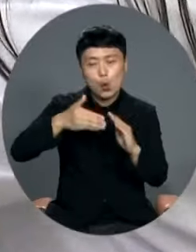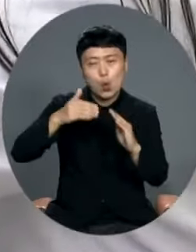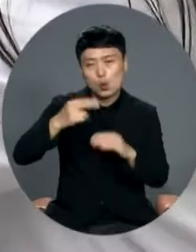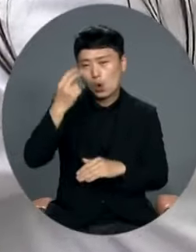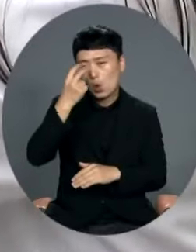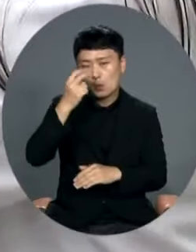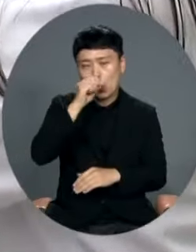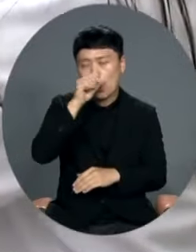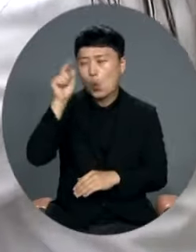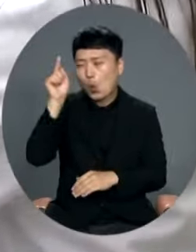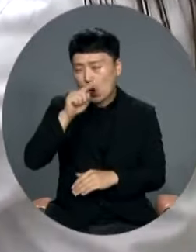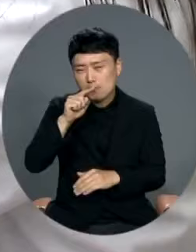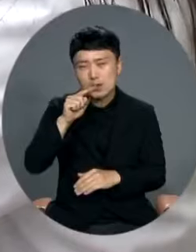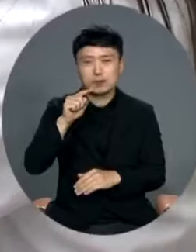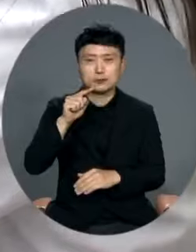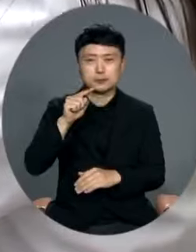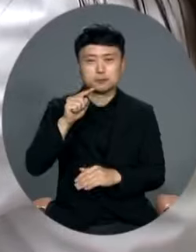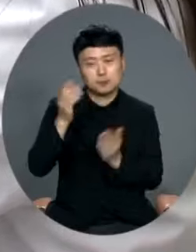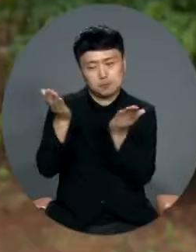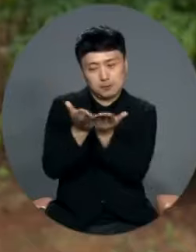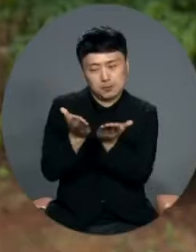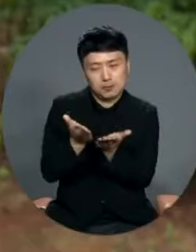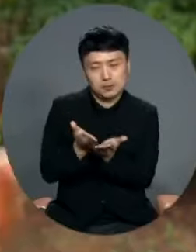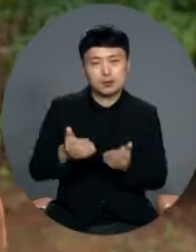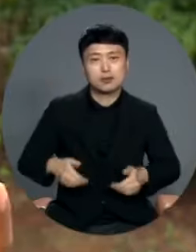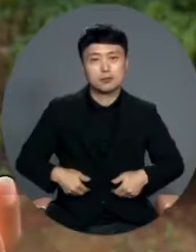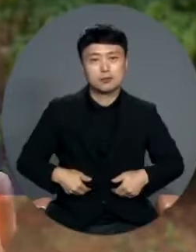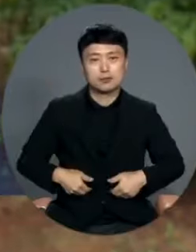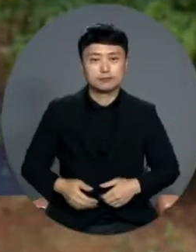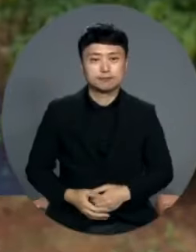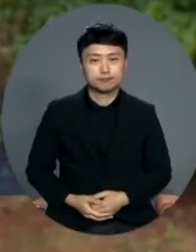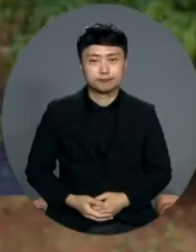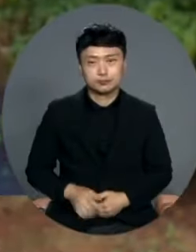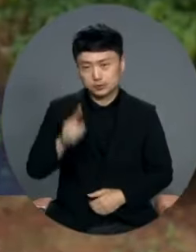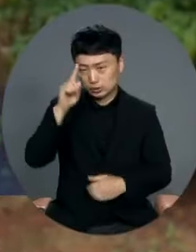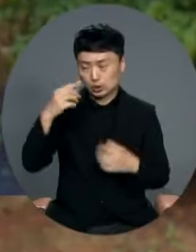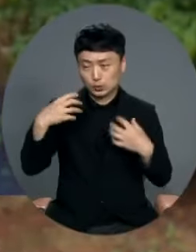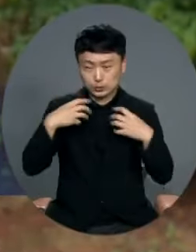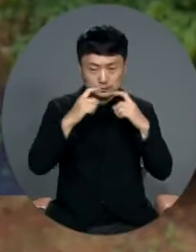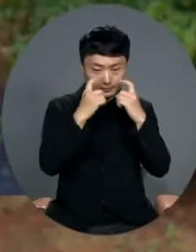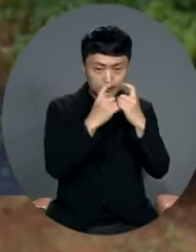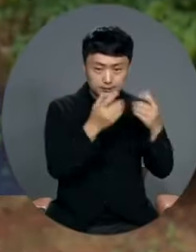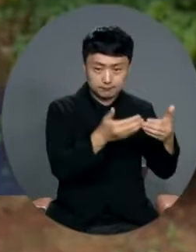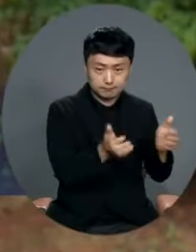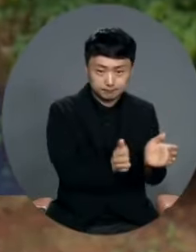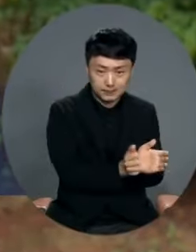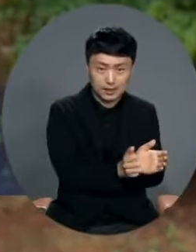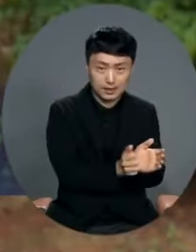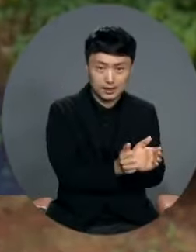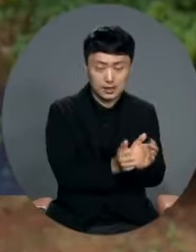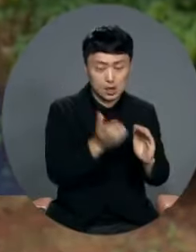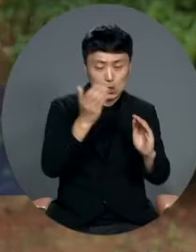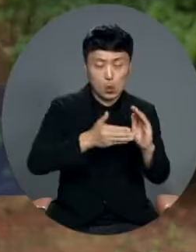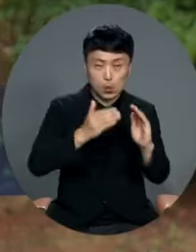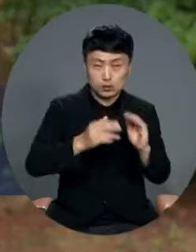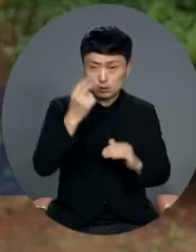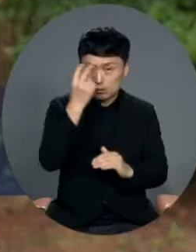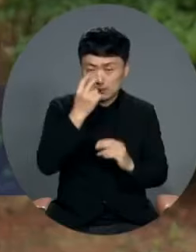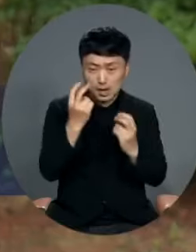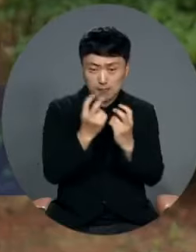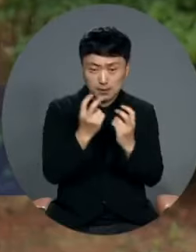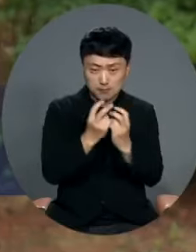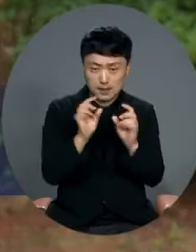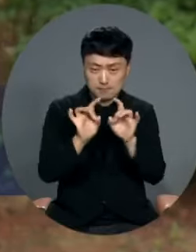서로의 장단점을 보완하고 있는 것입니다. 국가와 민간에서 공인된 방법